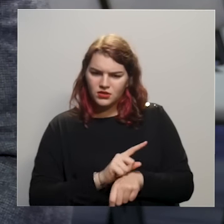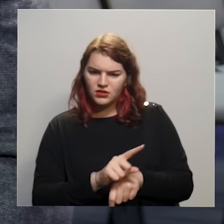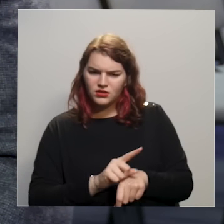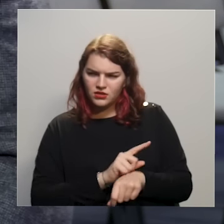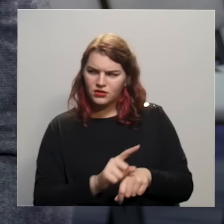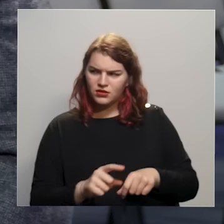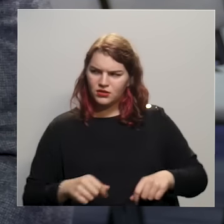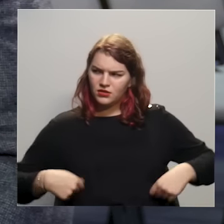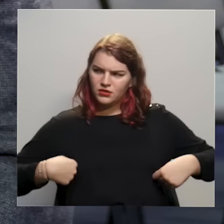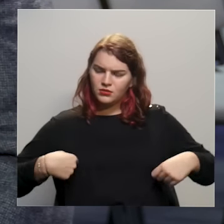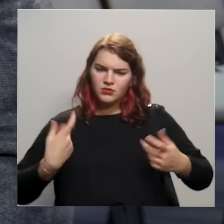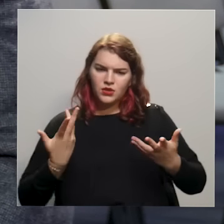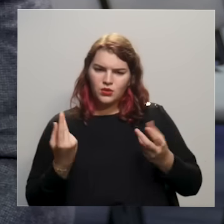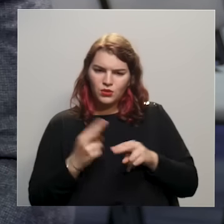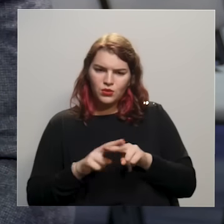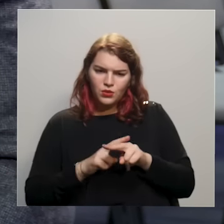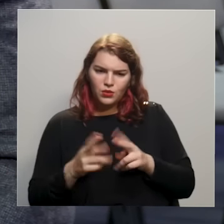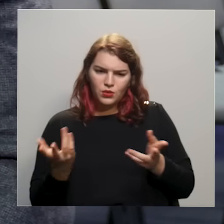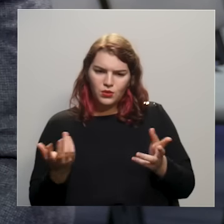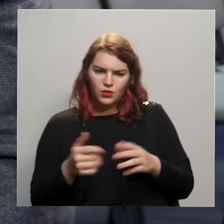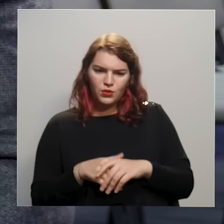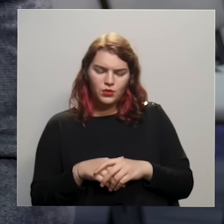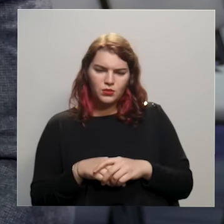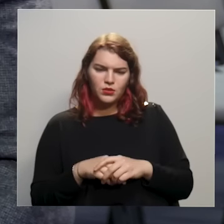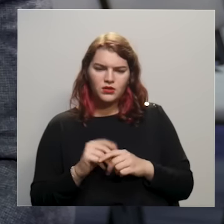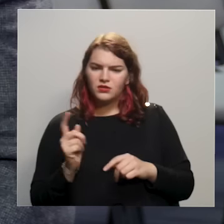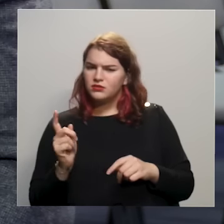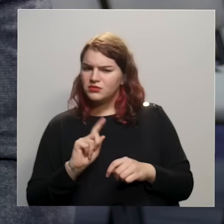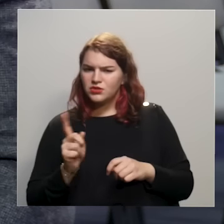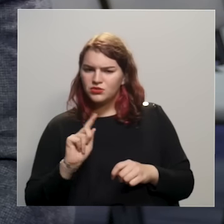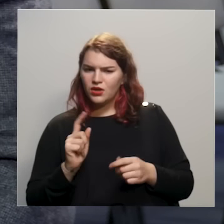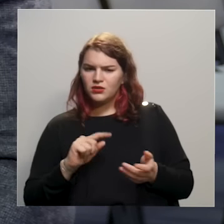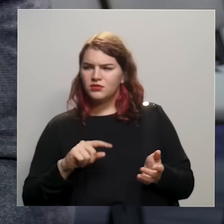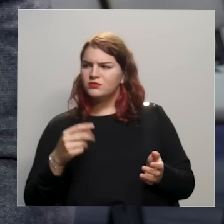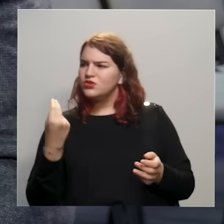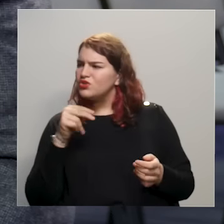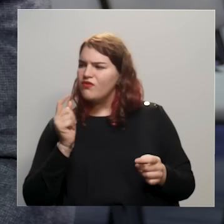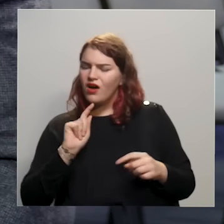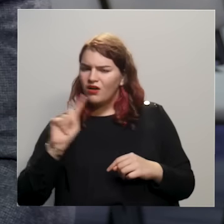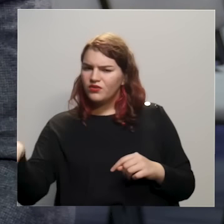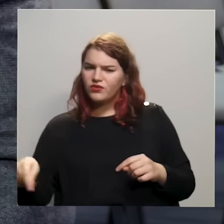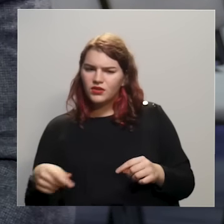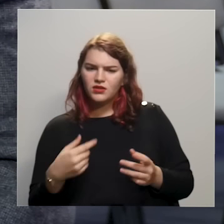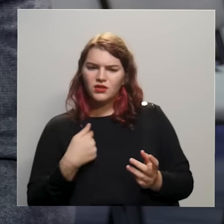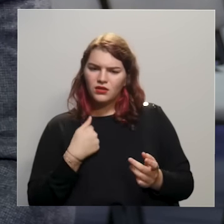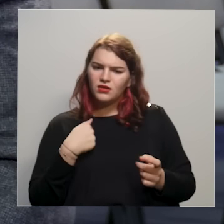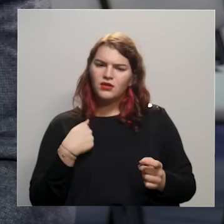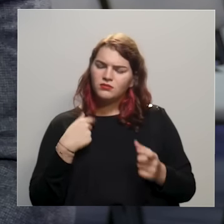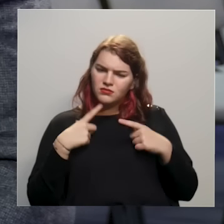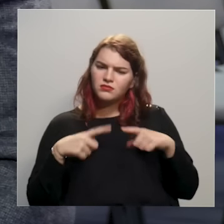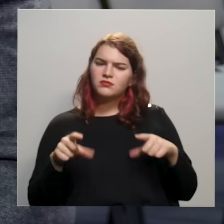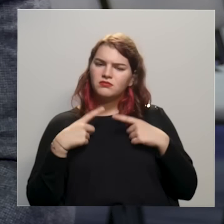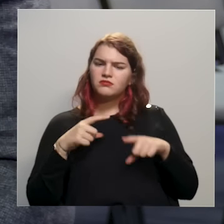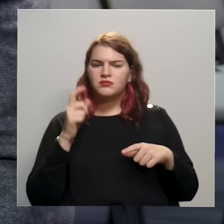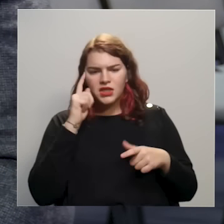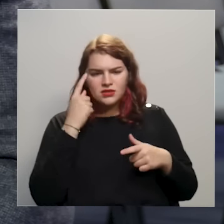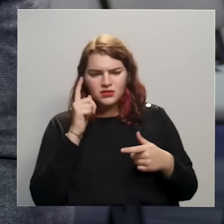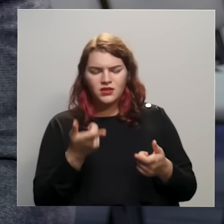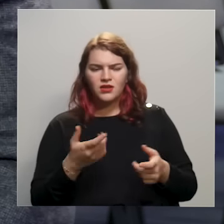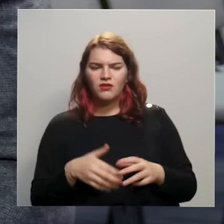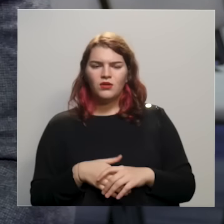am auzit, de când vă aștept? N-ați mai dat niciun semn de viață. Să știți că eu mă gândesc la voi.